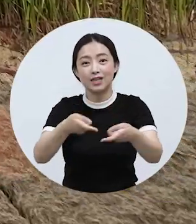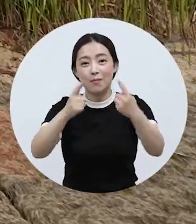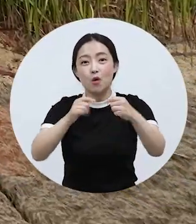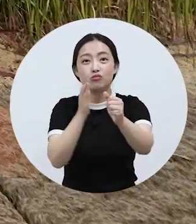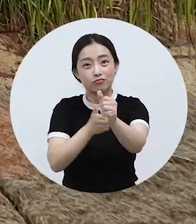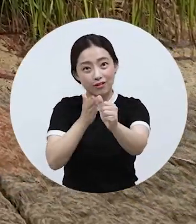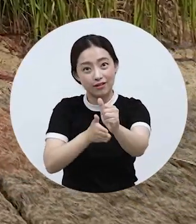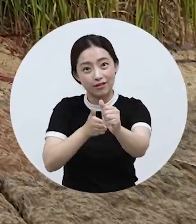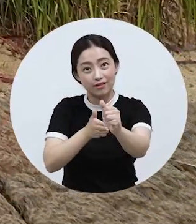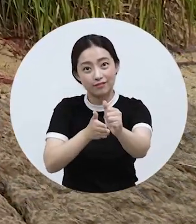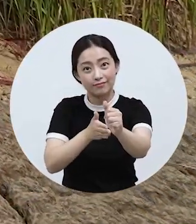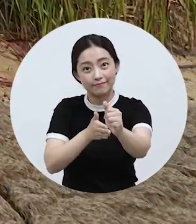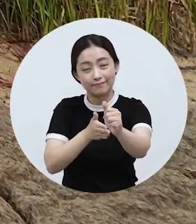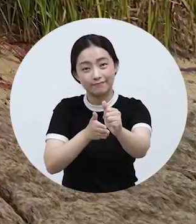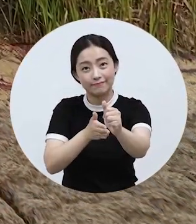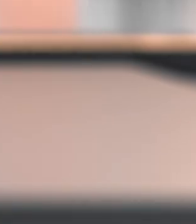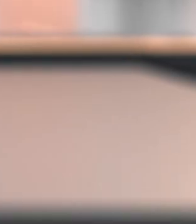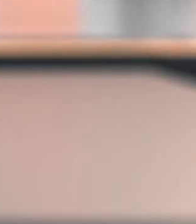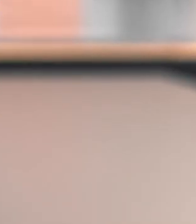바랍니다.